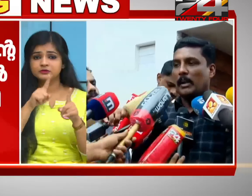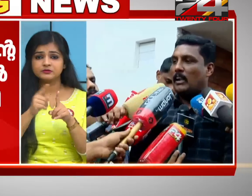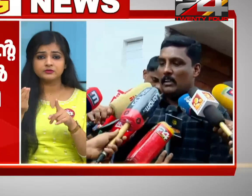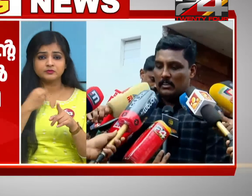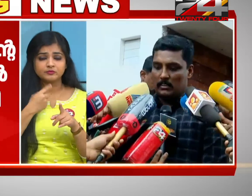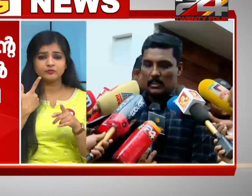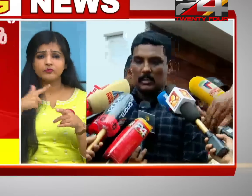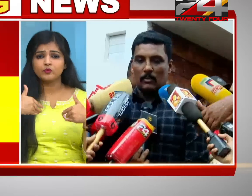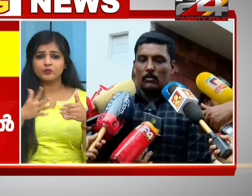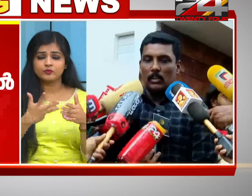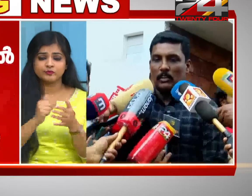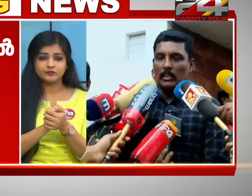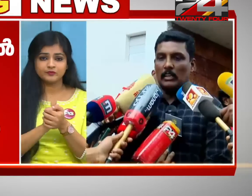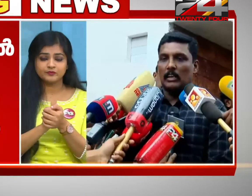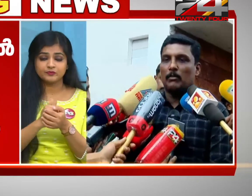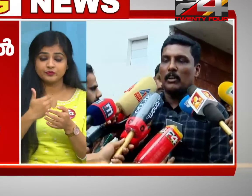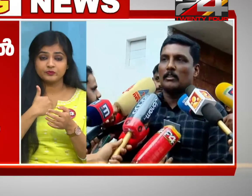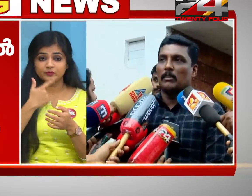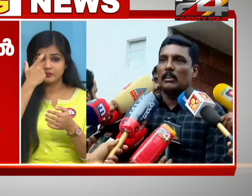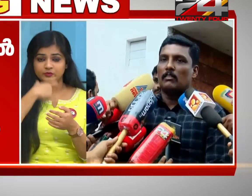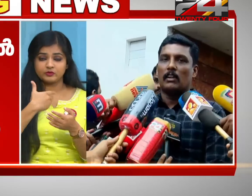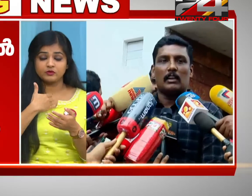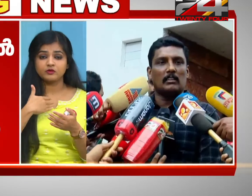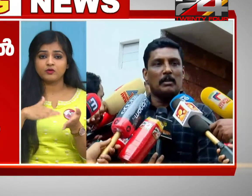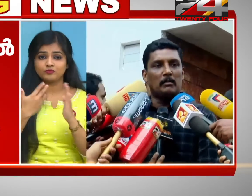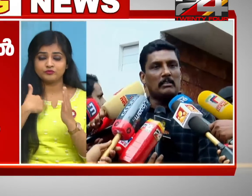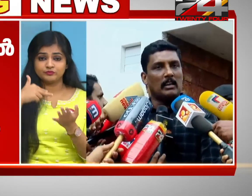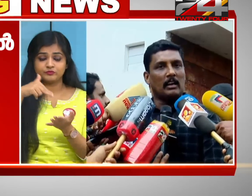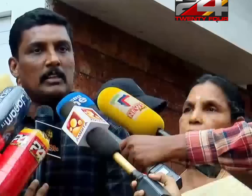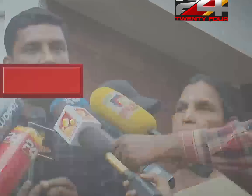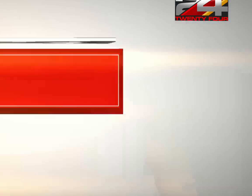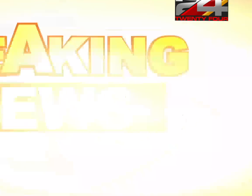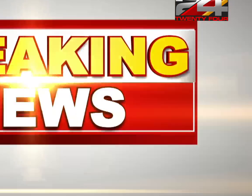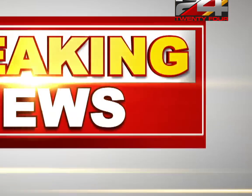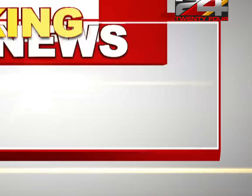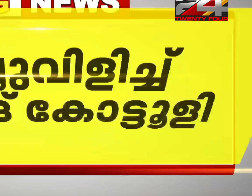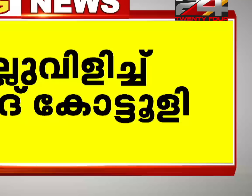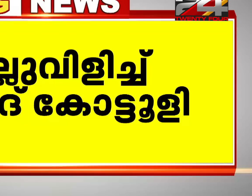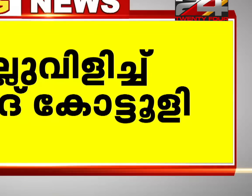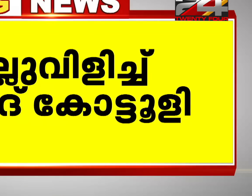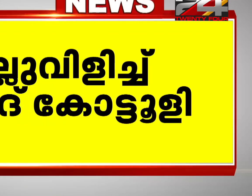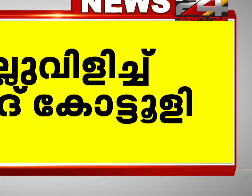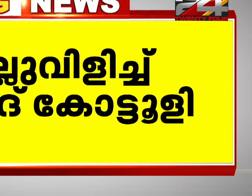പറയണ്ടേ? ഞാനിങ്ങനെ അതായത് ഞാൻ നിങ്ങളുടെ മുന്നിലെത്തുമ്പോൾ നിങ്ങൾ വളരെ കൃത്യമായിട്ട് മനസ്സിലാക്കേണ്ടത്,